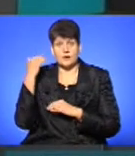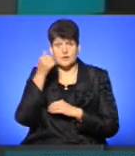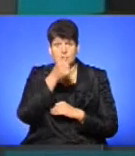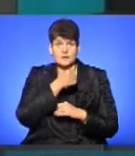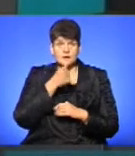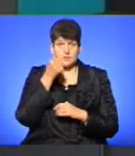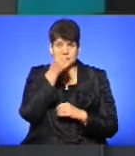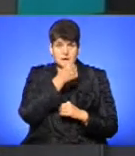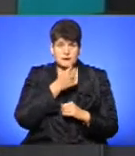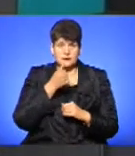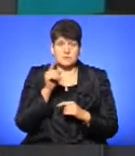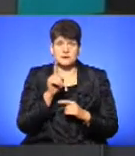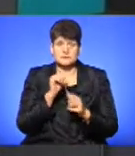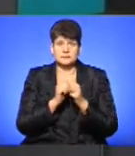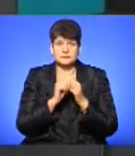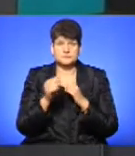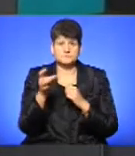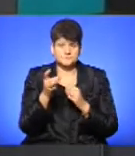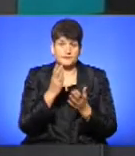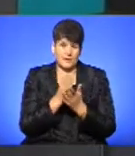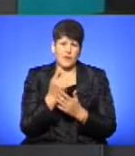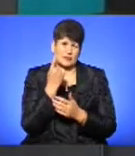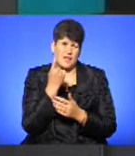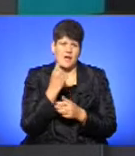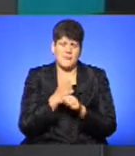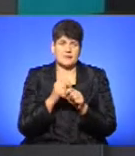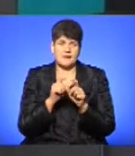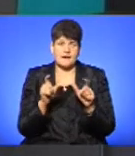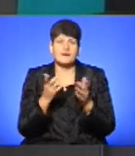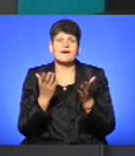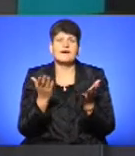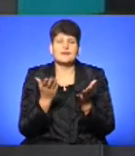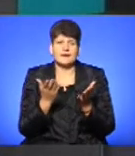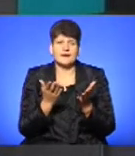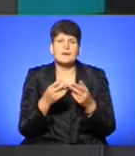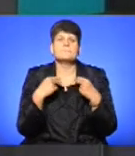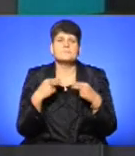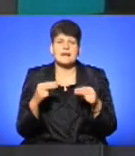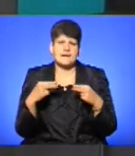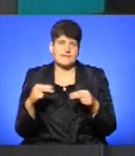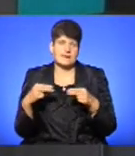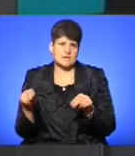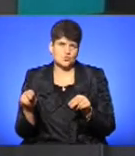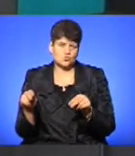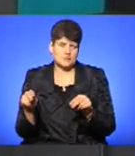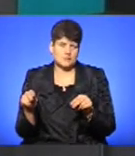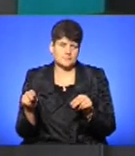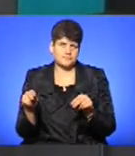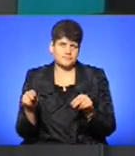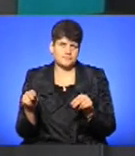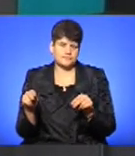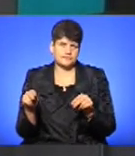що в кожному районі є якась одна аптека, яка все ж таки реалізує